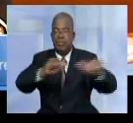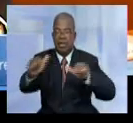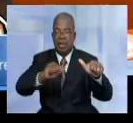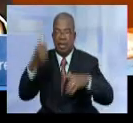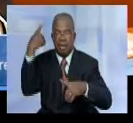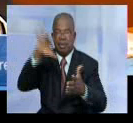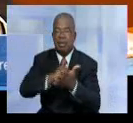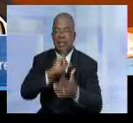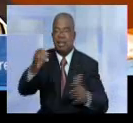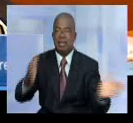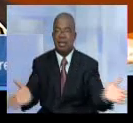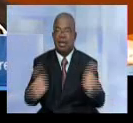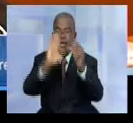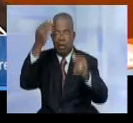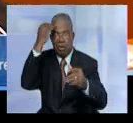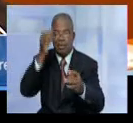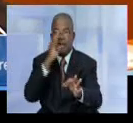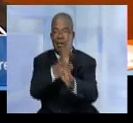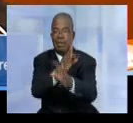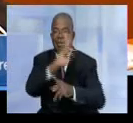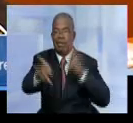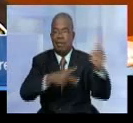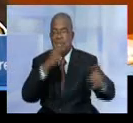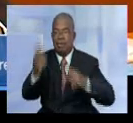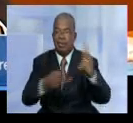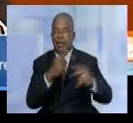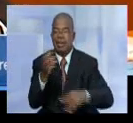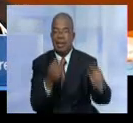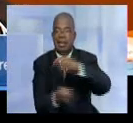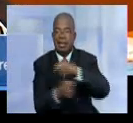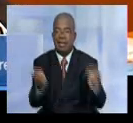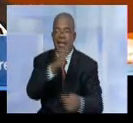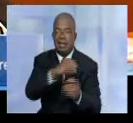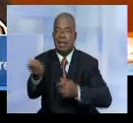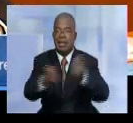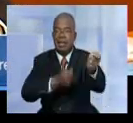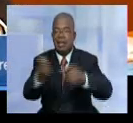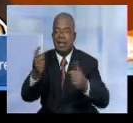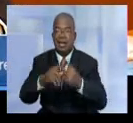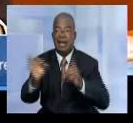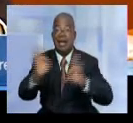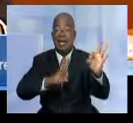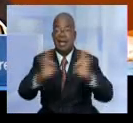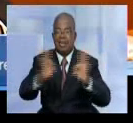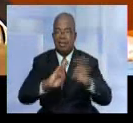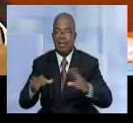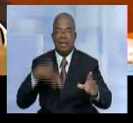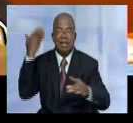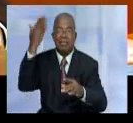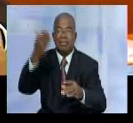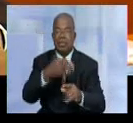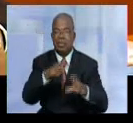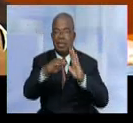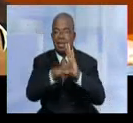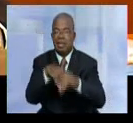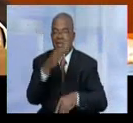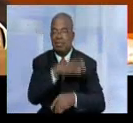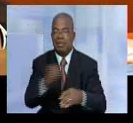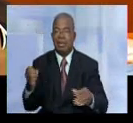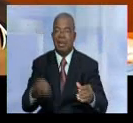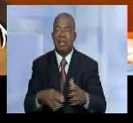titre, j'encourage le ministre de la Fonction publique et de la Réforme administrative à expliquer dans les prochains jours